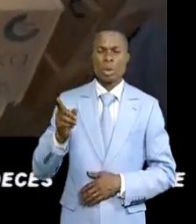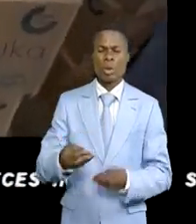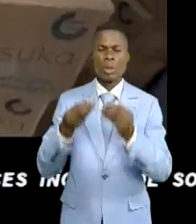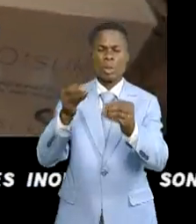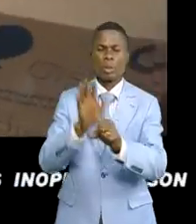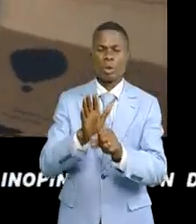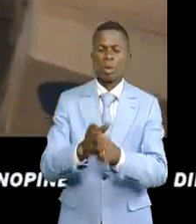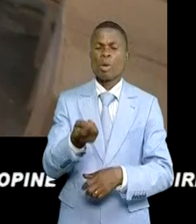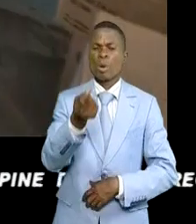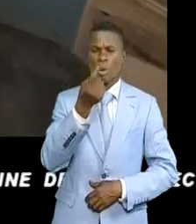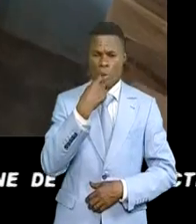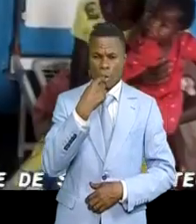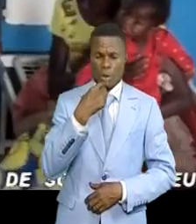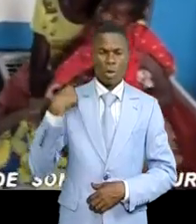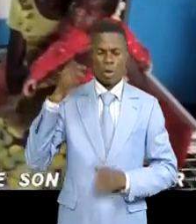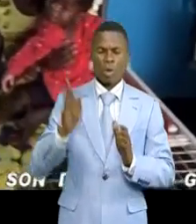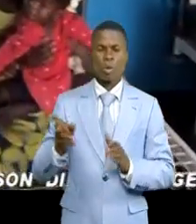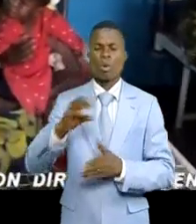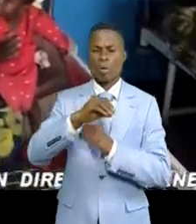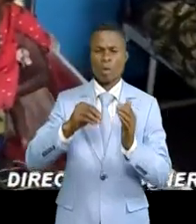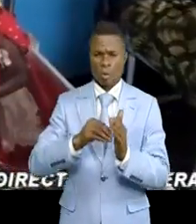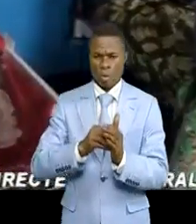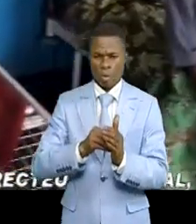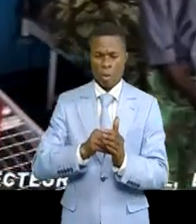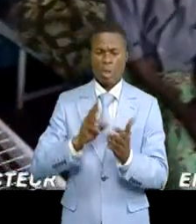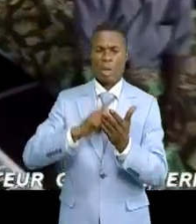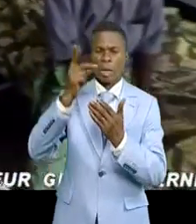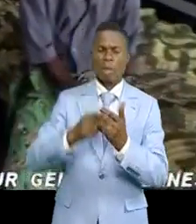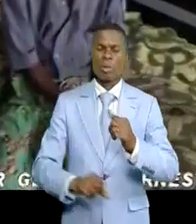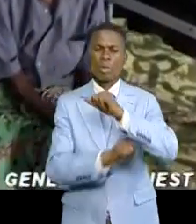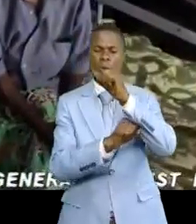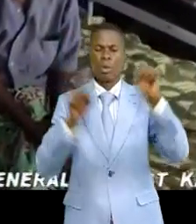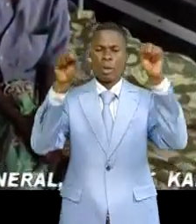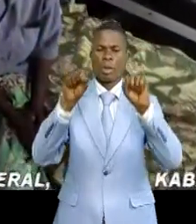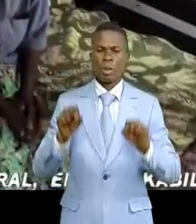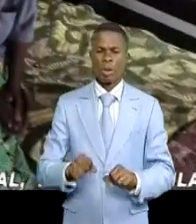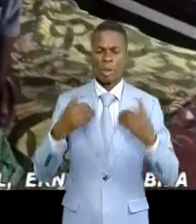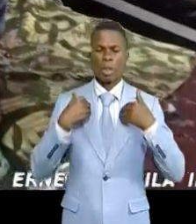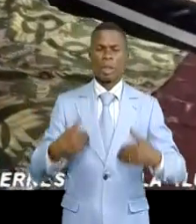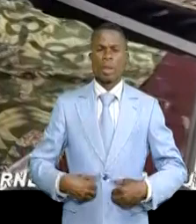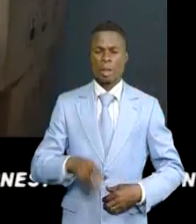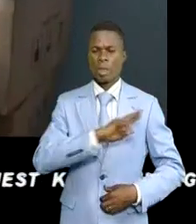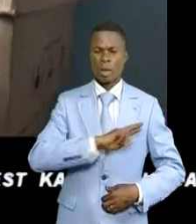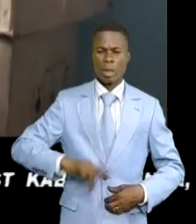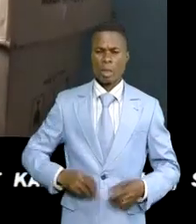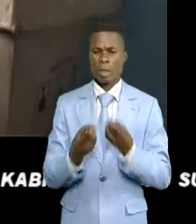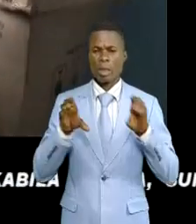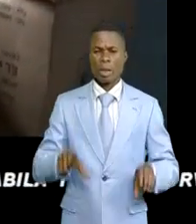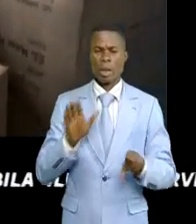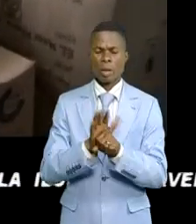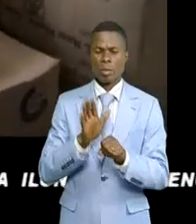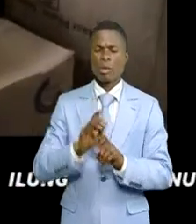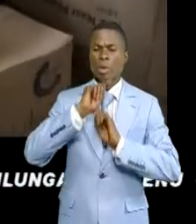un lot de médicaments du gouvernement central via le programme d'appui du système de santé RDC et un autre